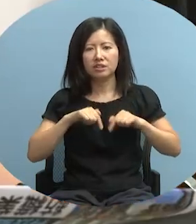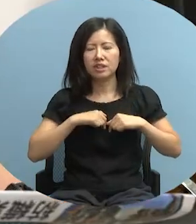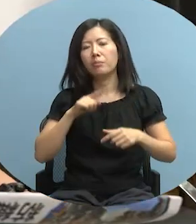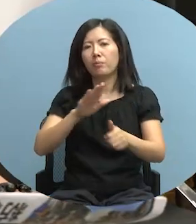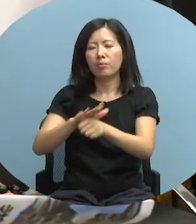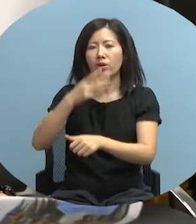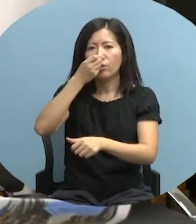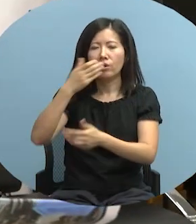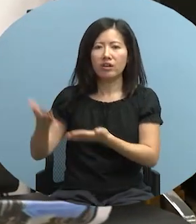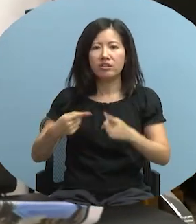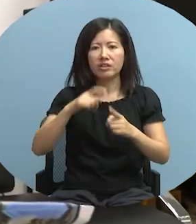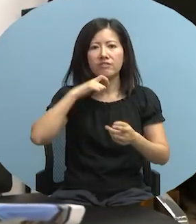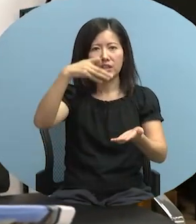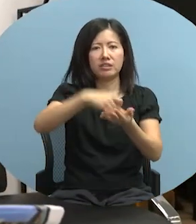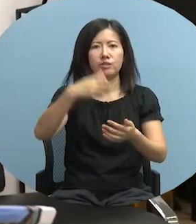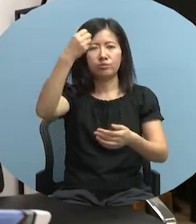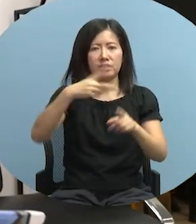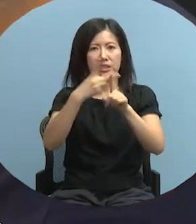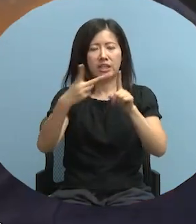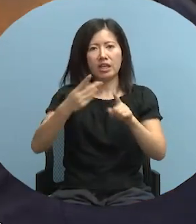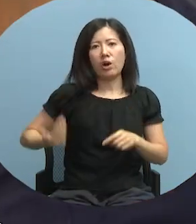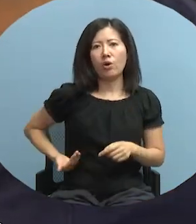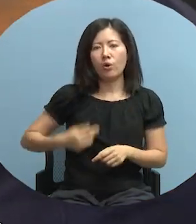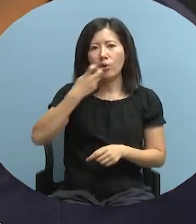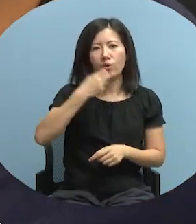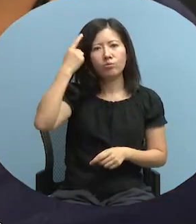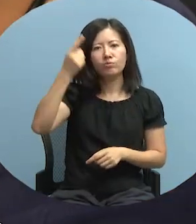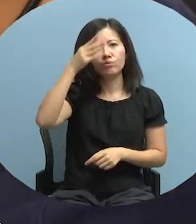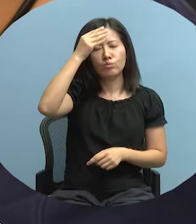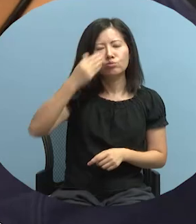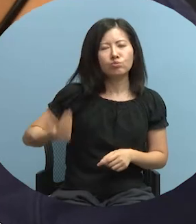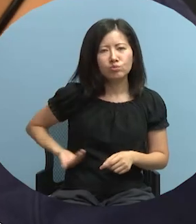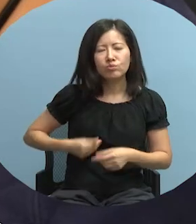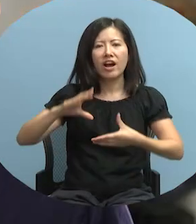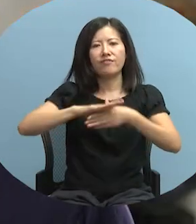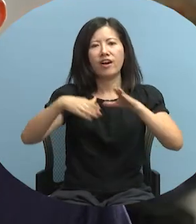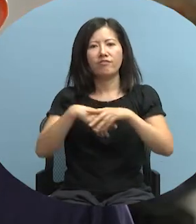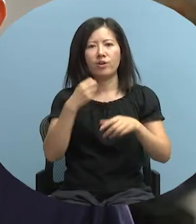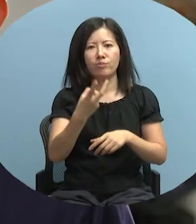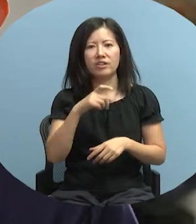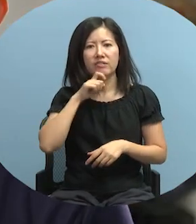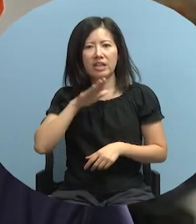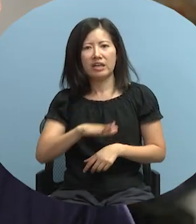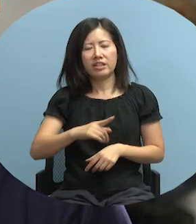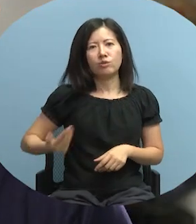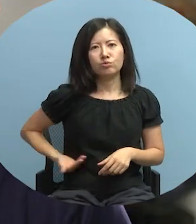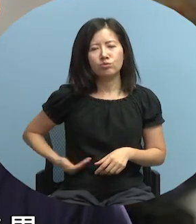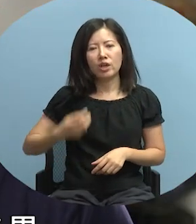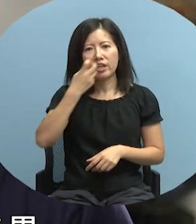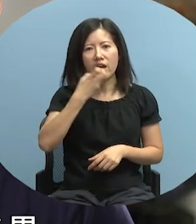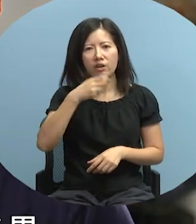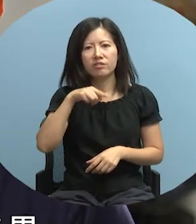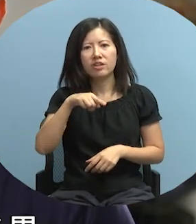户。他报读12节的广东话课程，希望学好本地语言和文化。 有一些这种 local 的一些广东话的用语